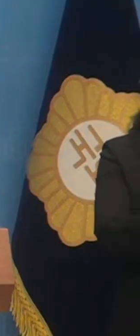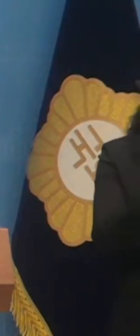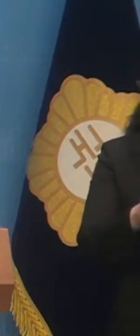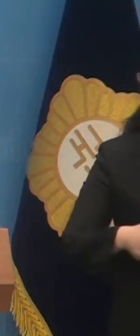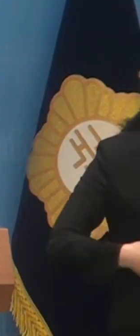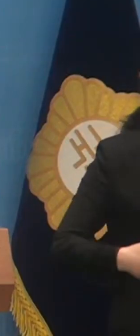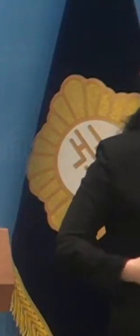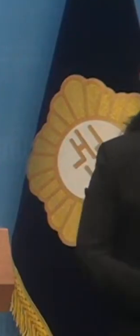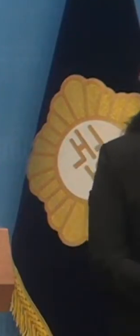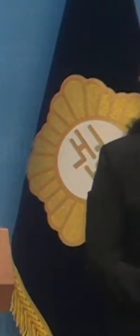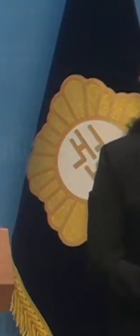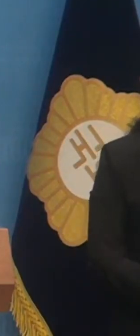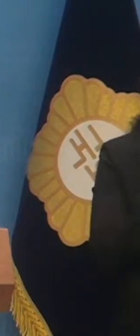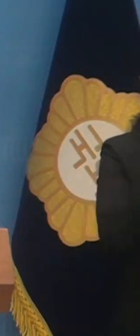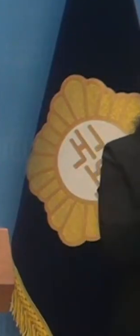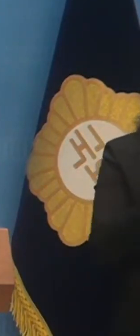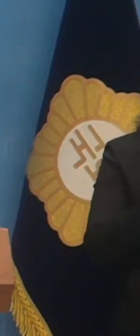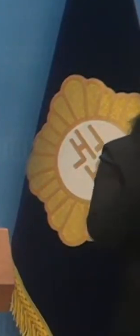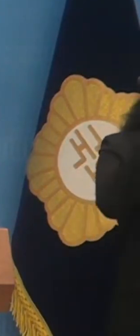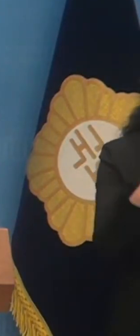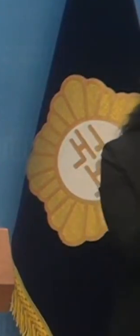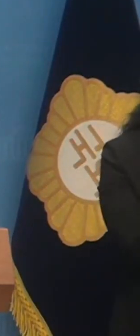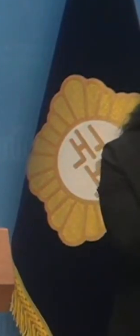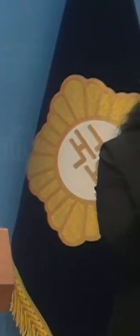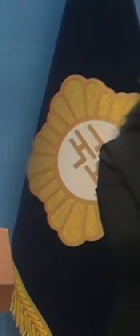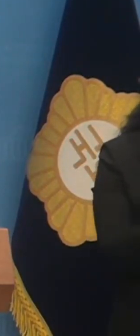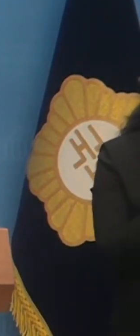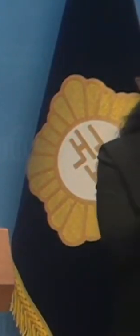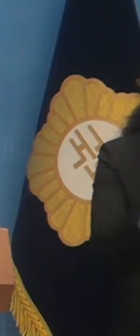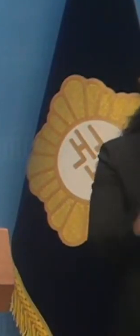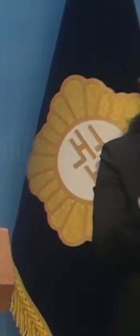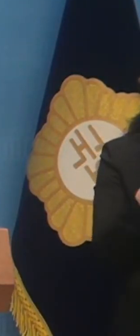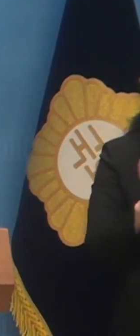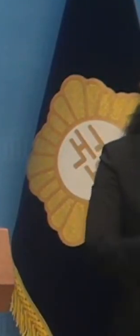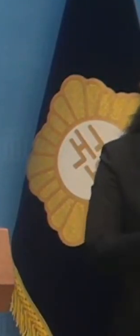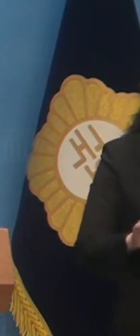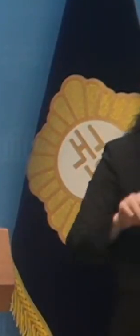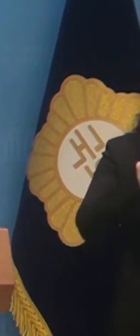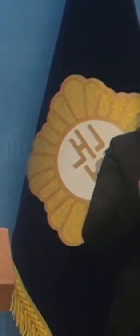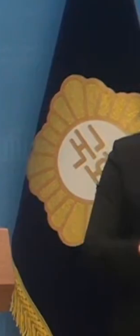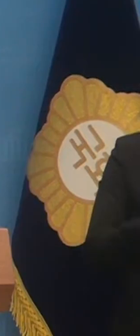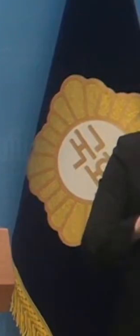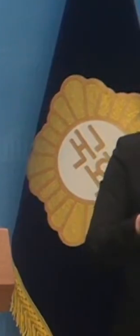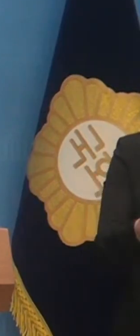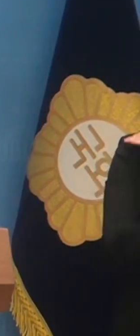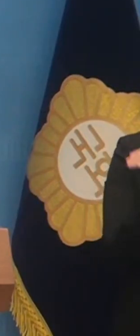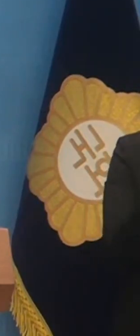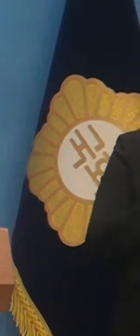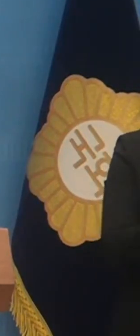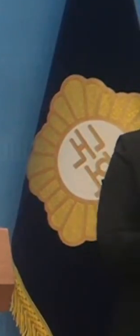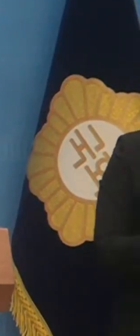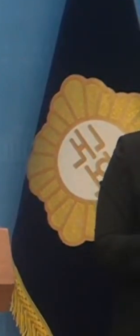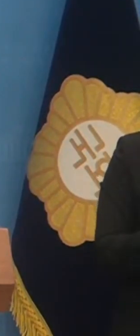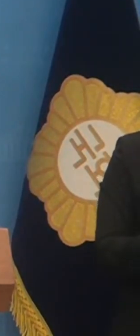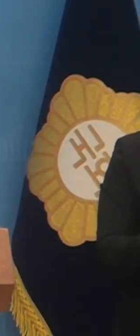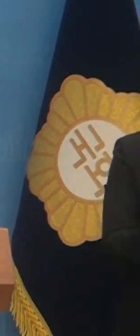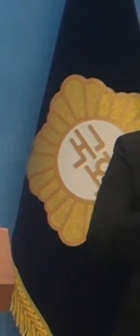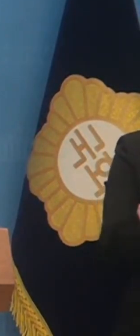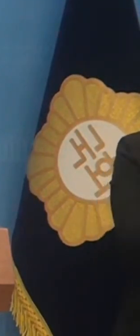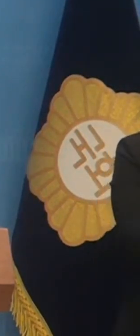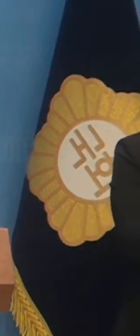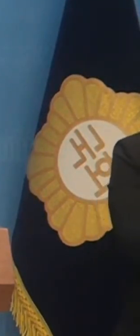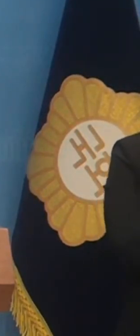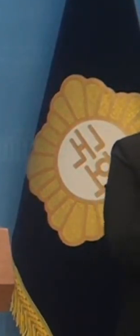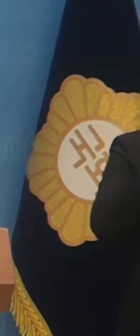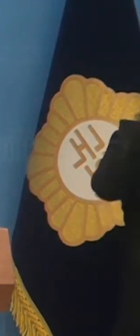펼쳐야 합니다. 진보당을 포함한 야사당은 윤석열 파면을 위해 함께 싸웠던 정치연합을